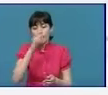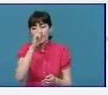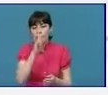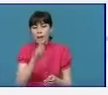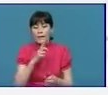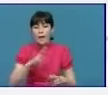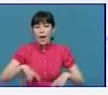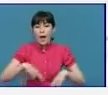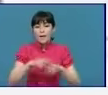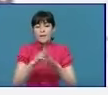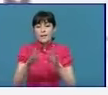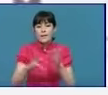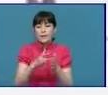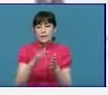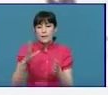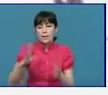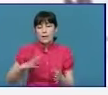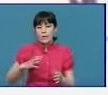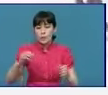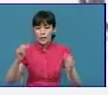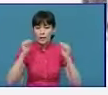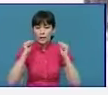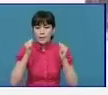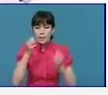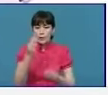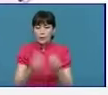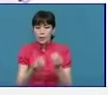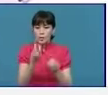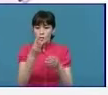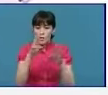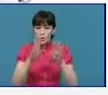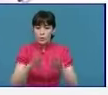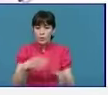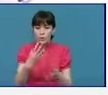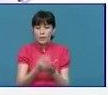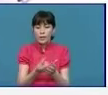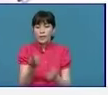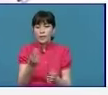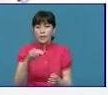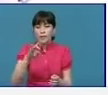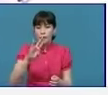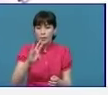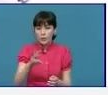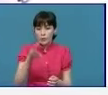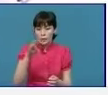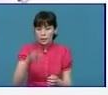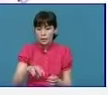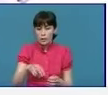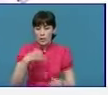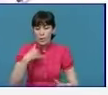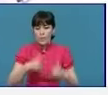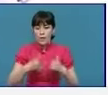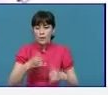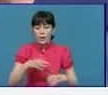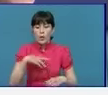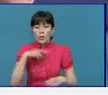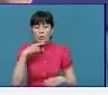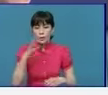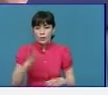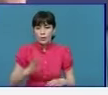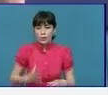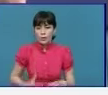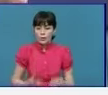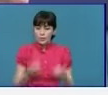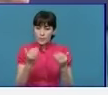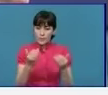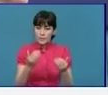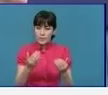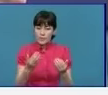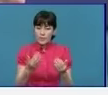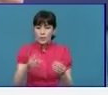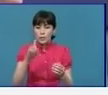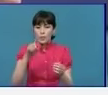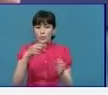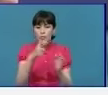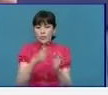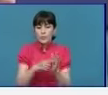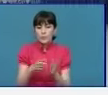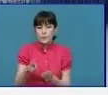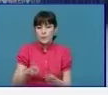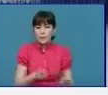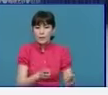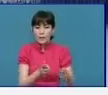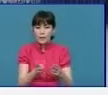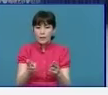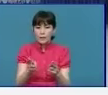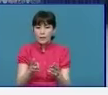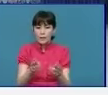Астана қаласында өткен қысқы ойындарында 3-ші орынға ие болған Дариға Нұрғалиеваға бапкерлер үлкен үміт артып отыр. Жалпы саны 170 конькиші мұз